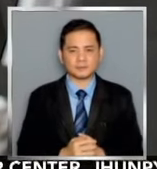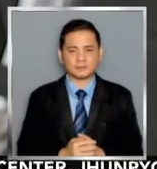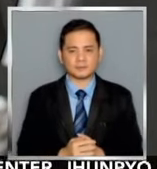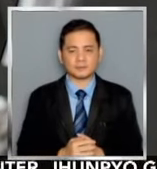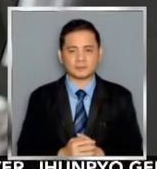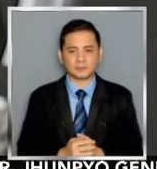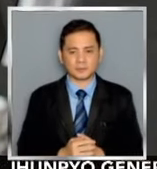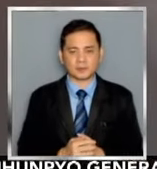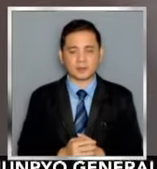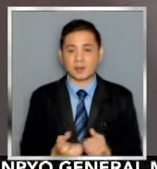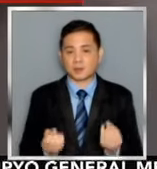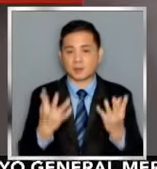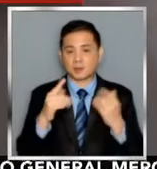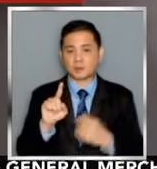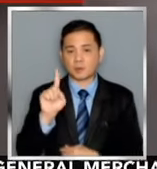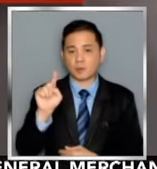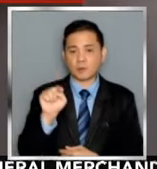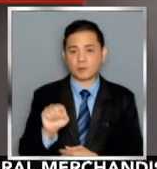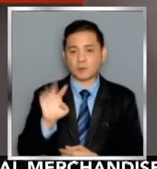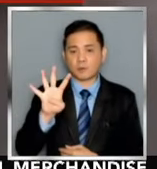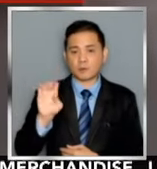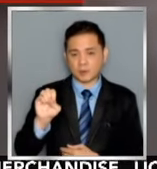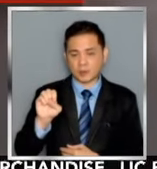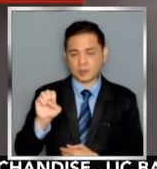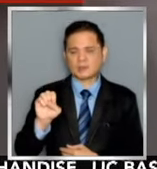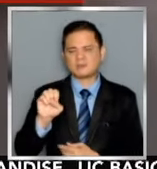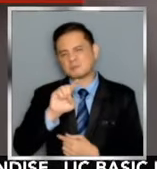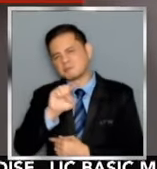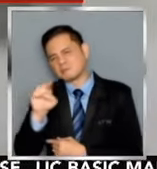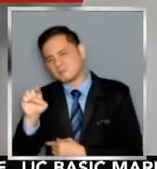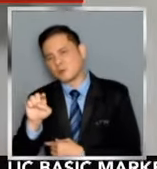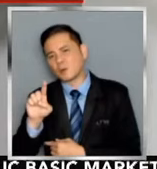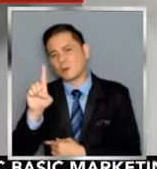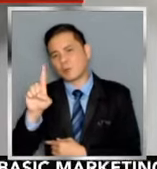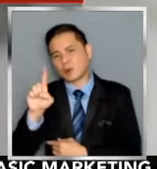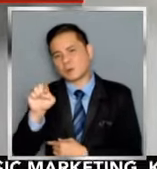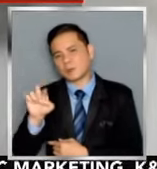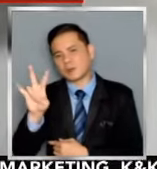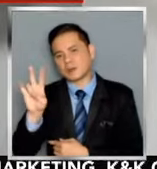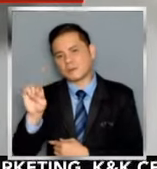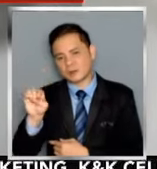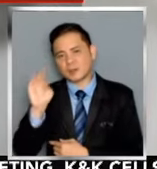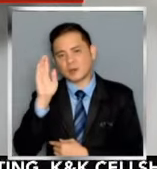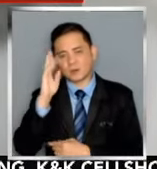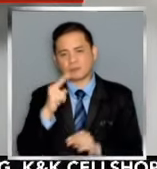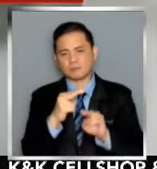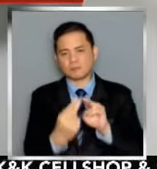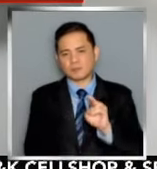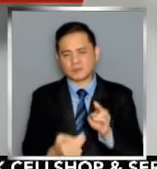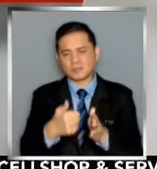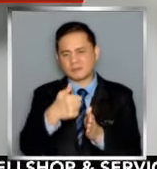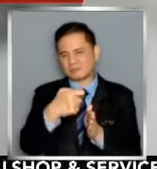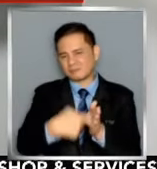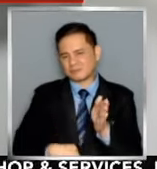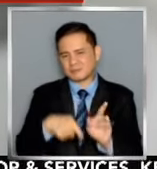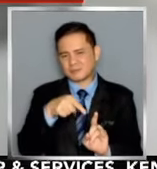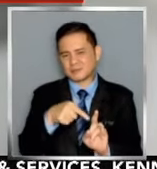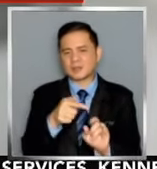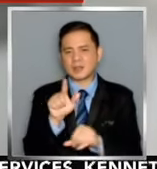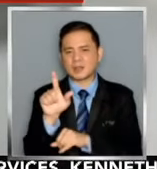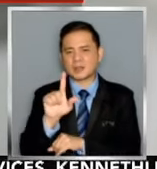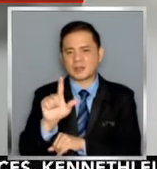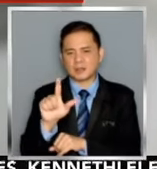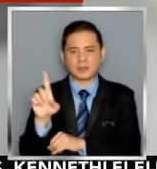1 peso and 40 centavos hanggang 1 peso and 70 centavos ang inaasahang bawas sa kada litro ng diesel, 80